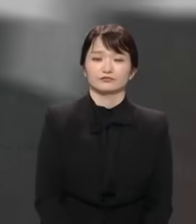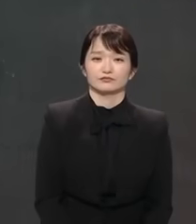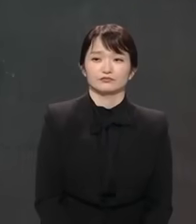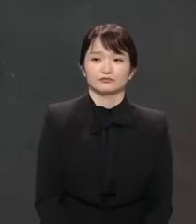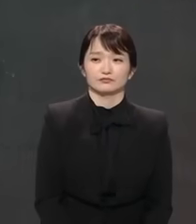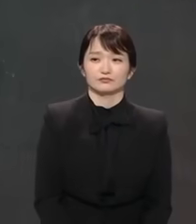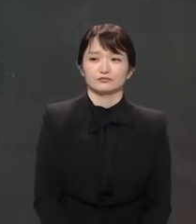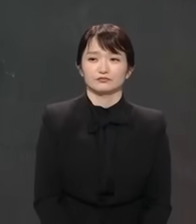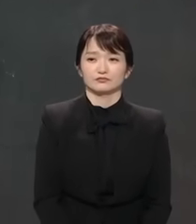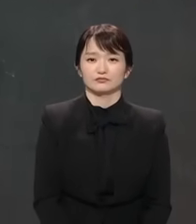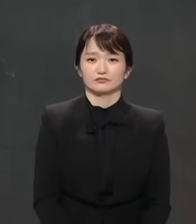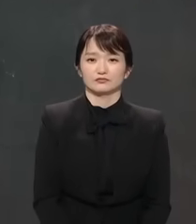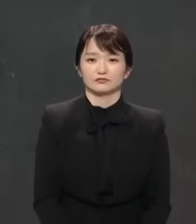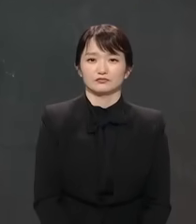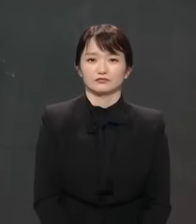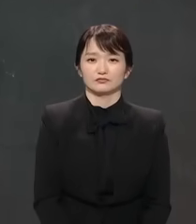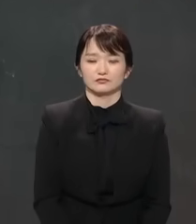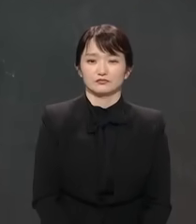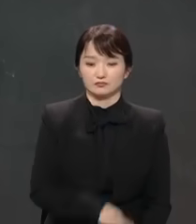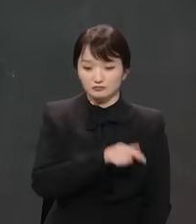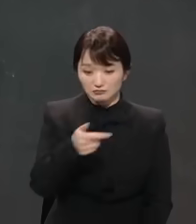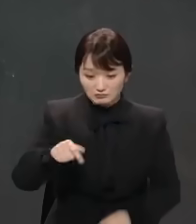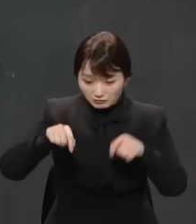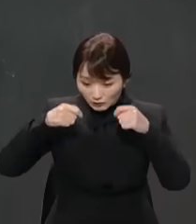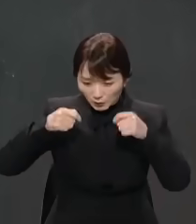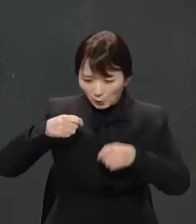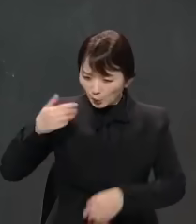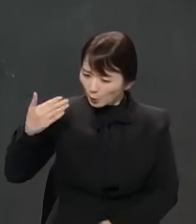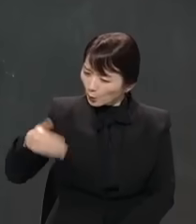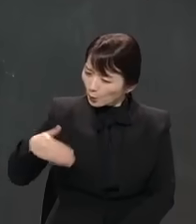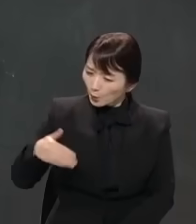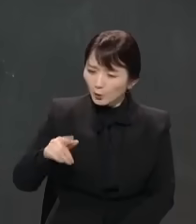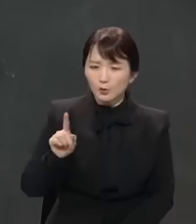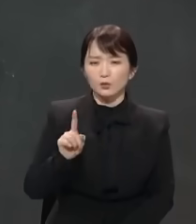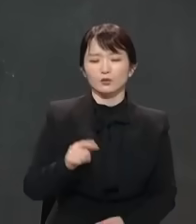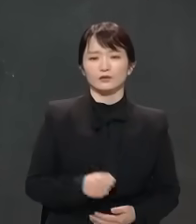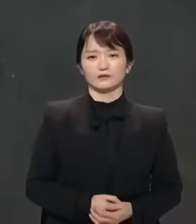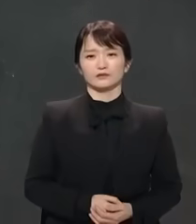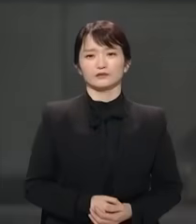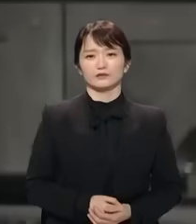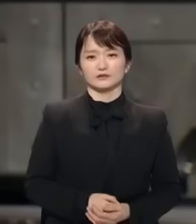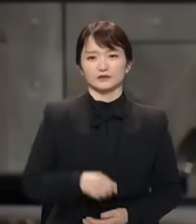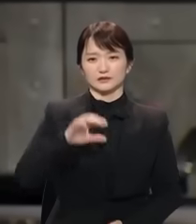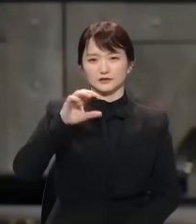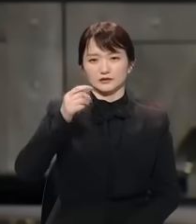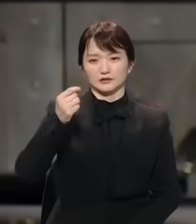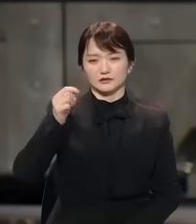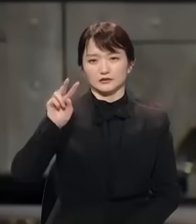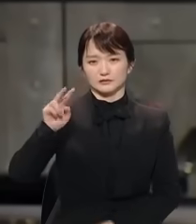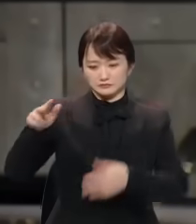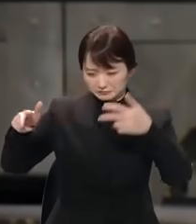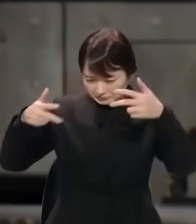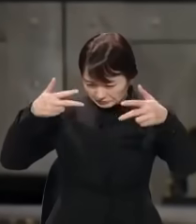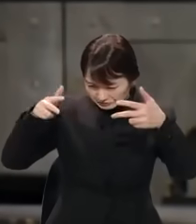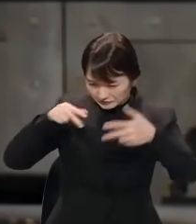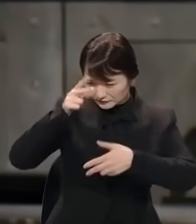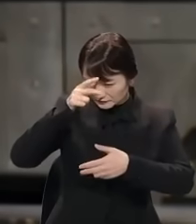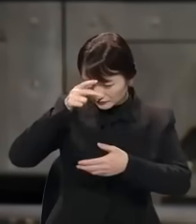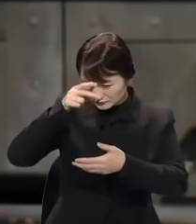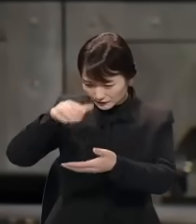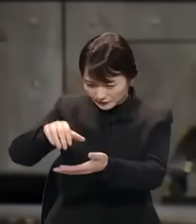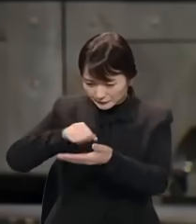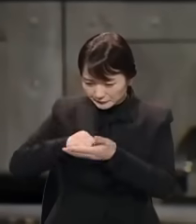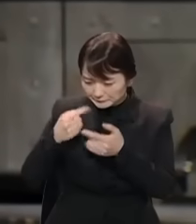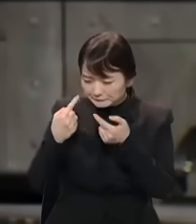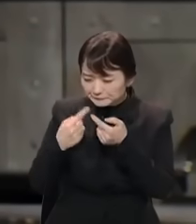짚어보죠 간큰 저역 식사입니다 오교수님 예 그러니까 CCTV이 경찰이 분석을 하고 난 뒤에